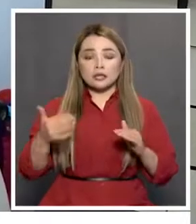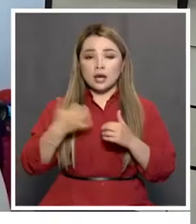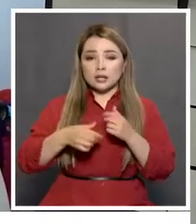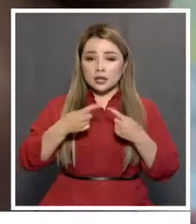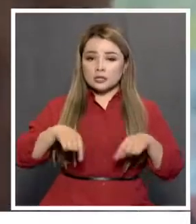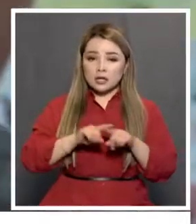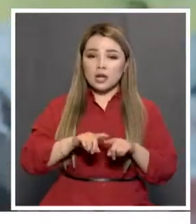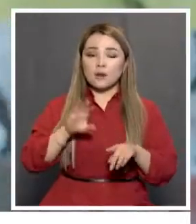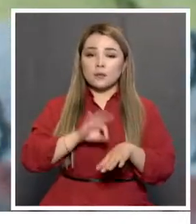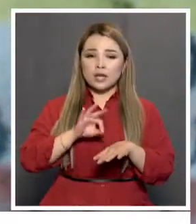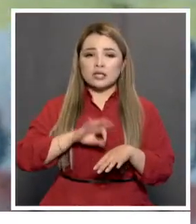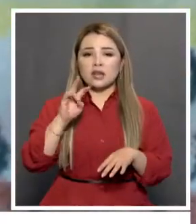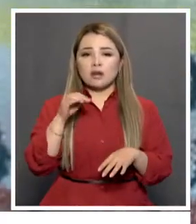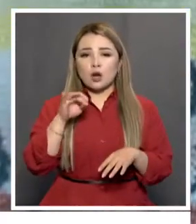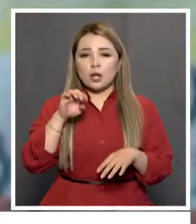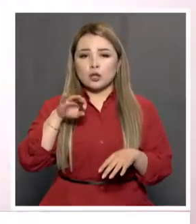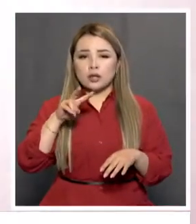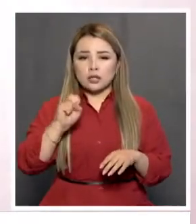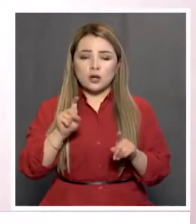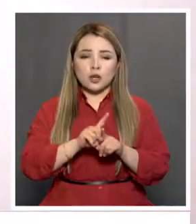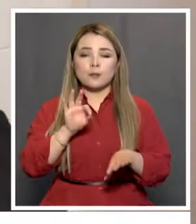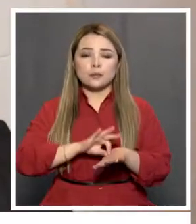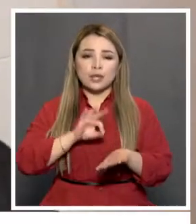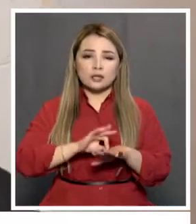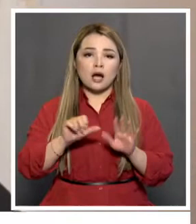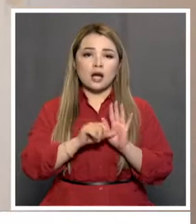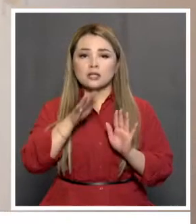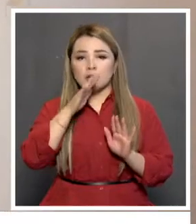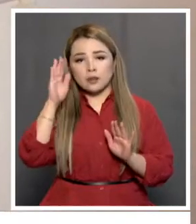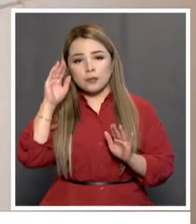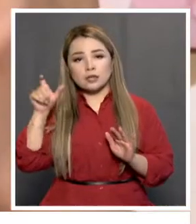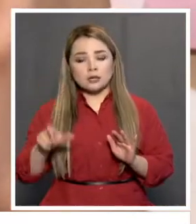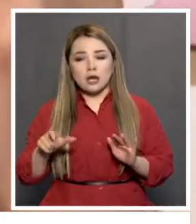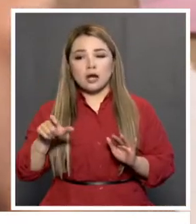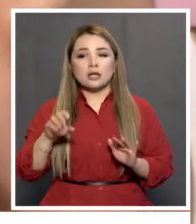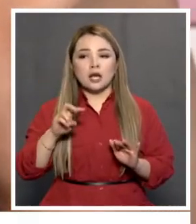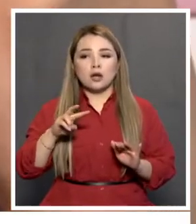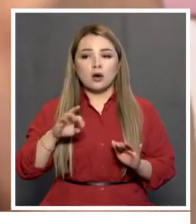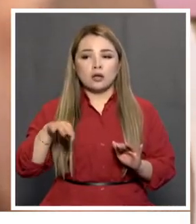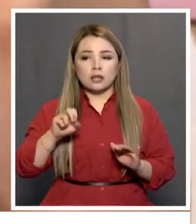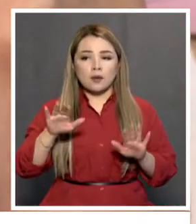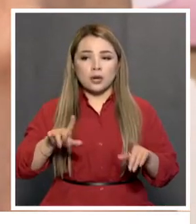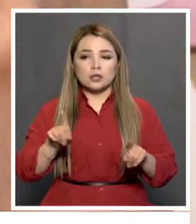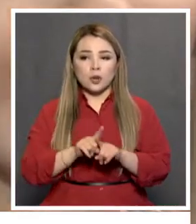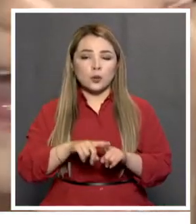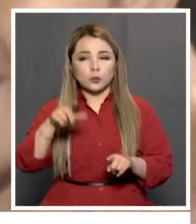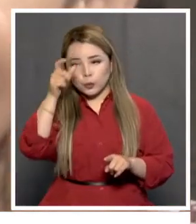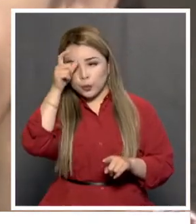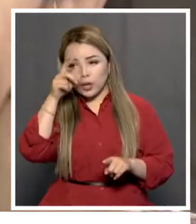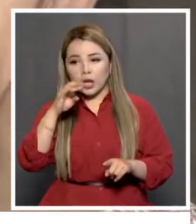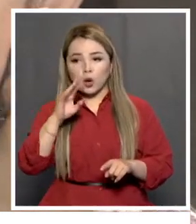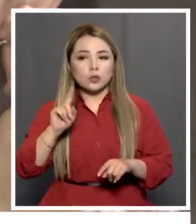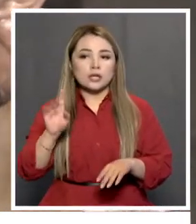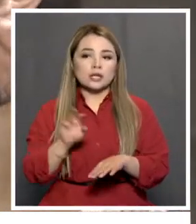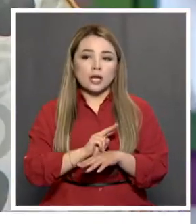арасында нефробластома дертімен күресіп жатқан 6 жасар елордалық Алярназ Әбдікәрім. Түркияда лейкоздан ем